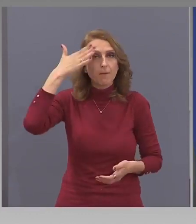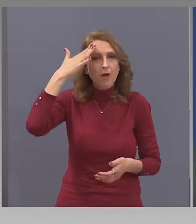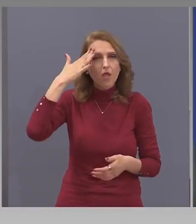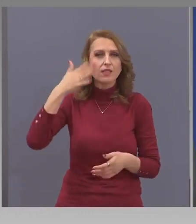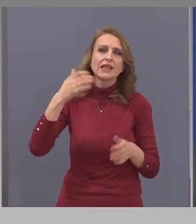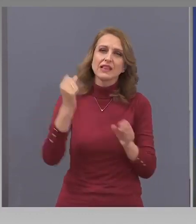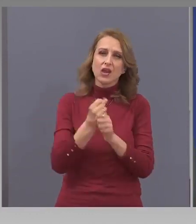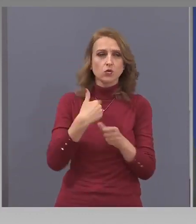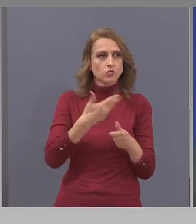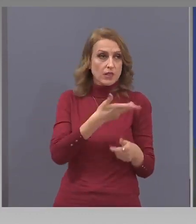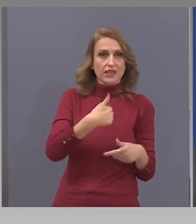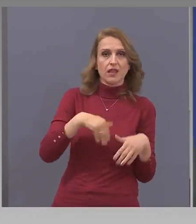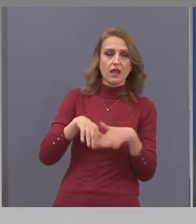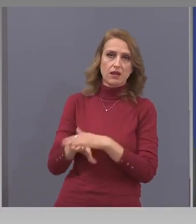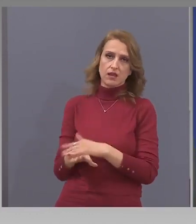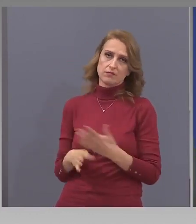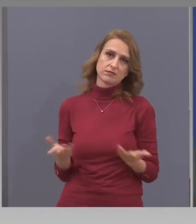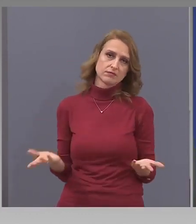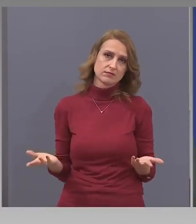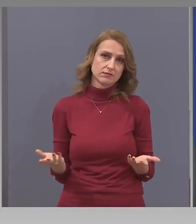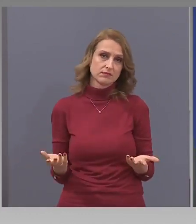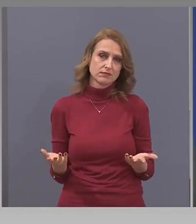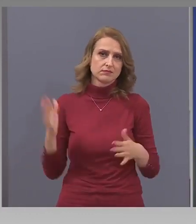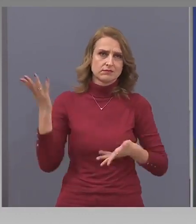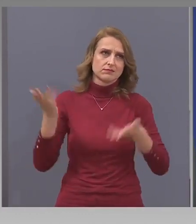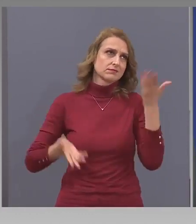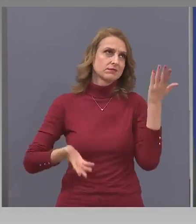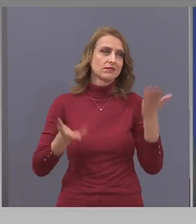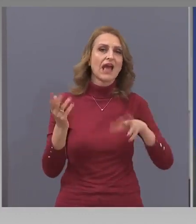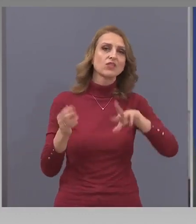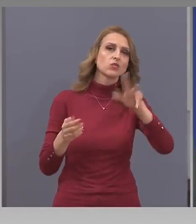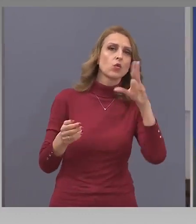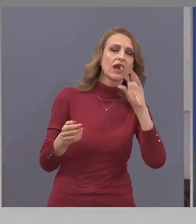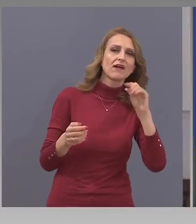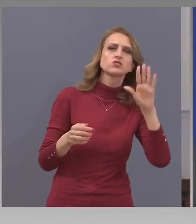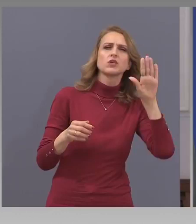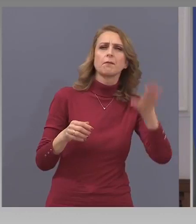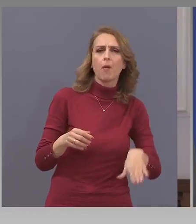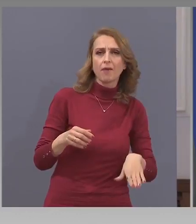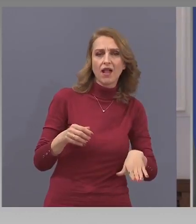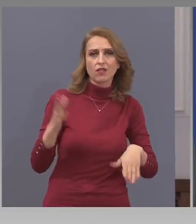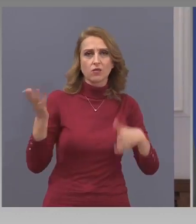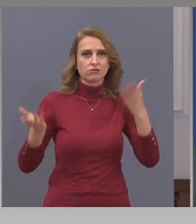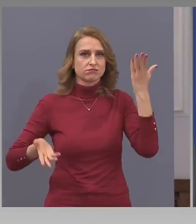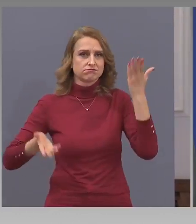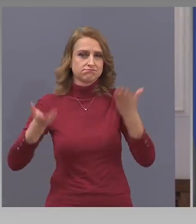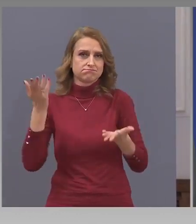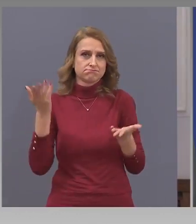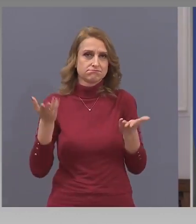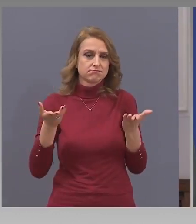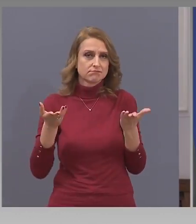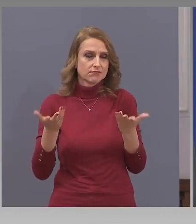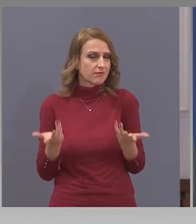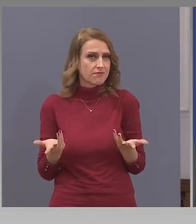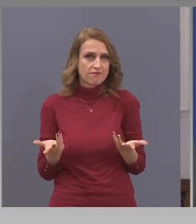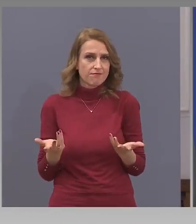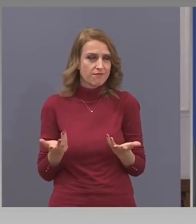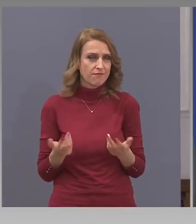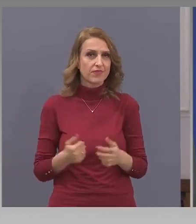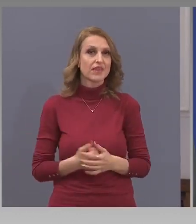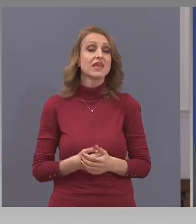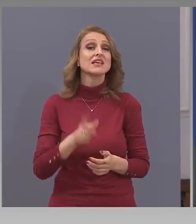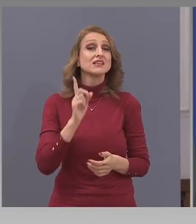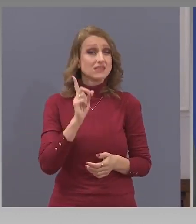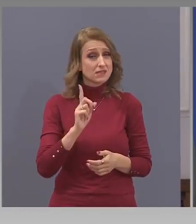измислили заболяването. И те двата, макар че са взаимоизключващи си, върлуваха заедно. Само